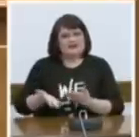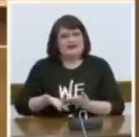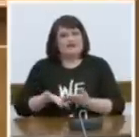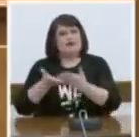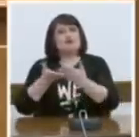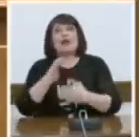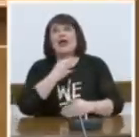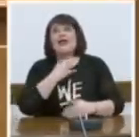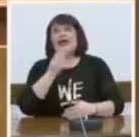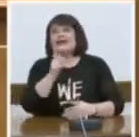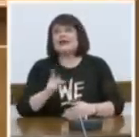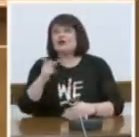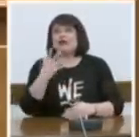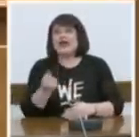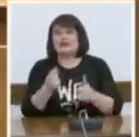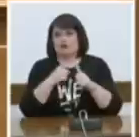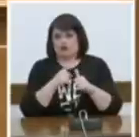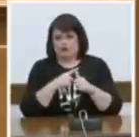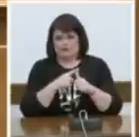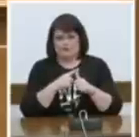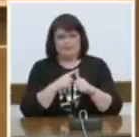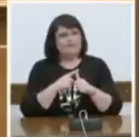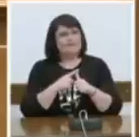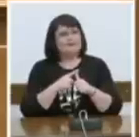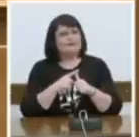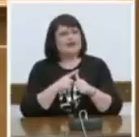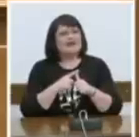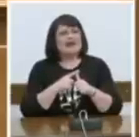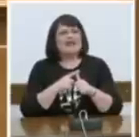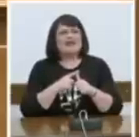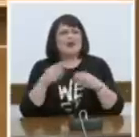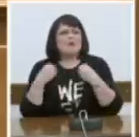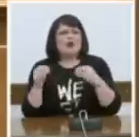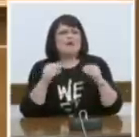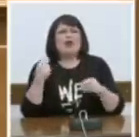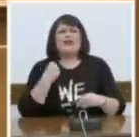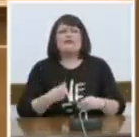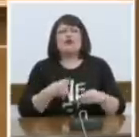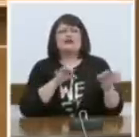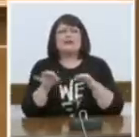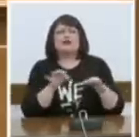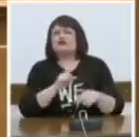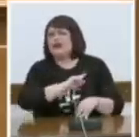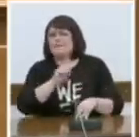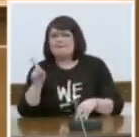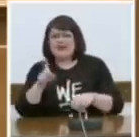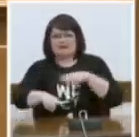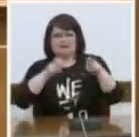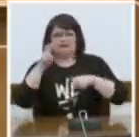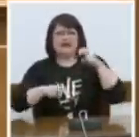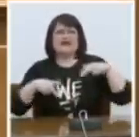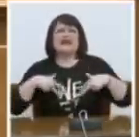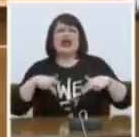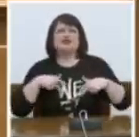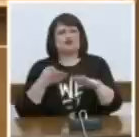ανάγκες κοινωνίας απέναντι. Πρώτον, στο πλιάτσικο, στο ξεπούλημα του δημόσιου πλούτου και στην άλωση του κράτους από κομματικούς